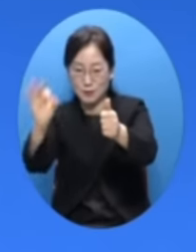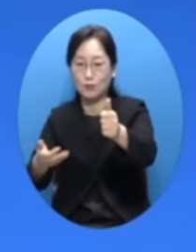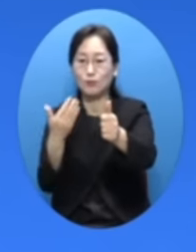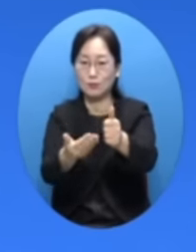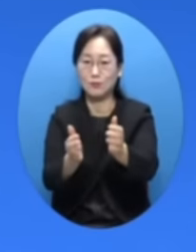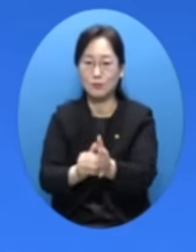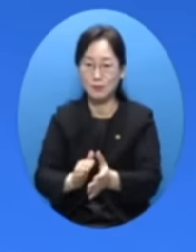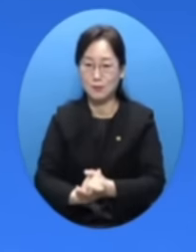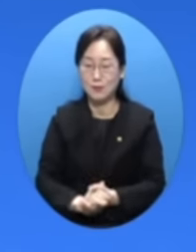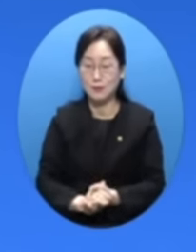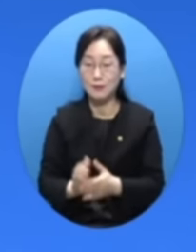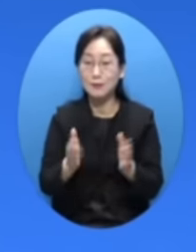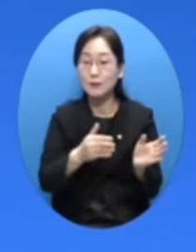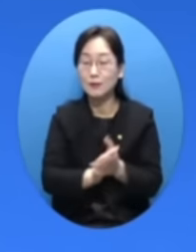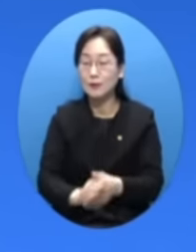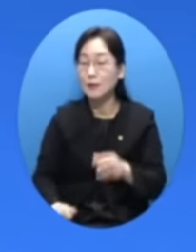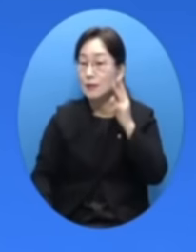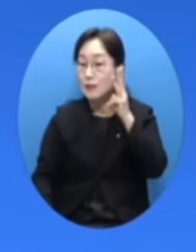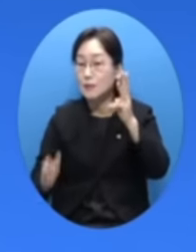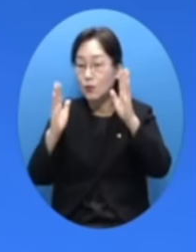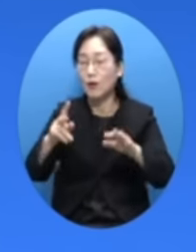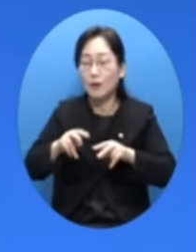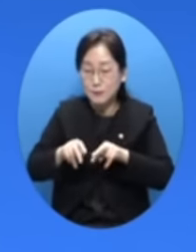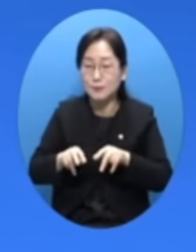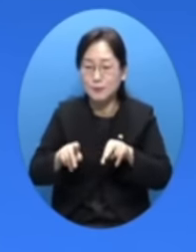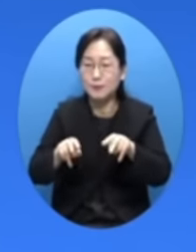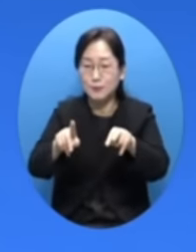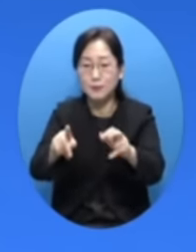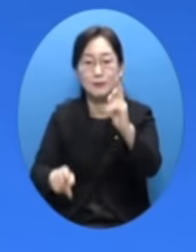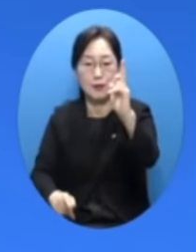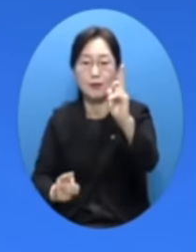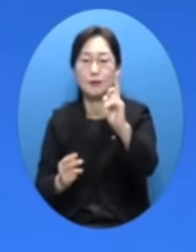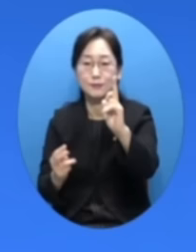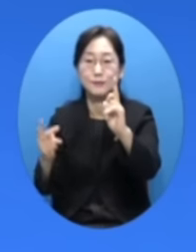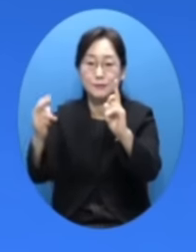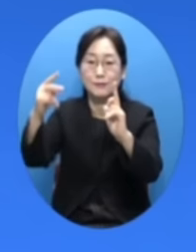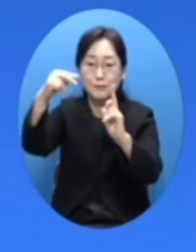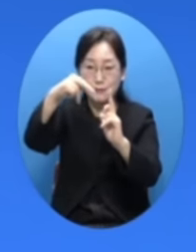그런데 3일길을 와서 이제 산을 올라가는데